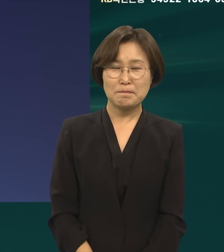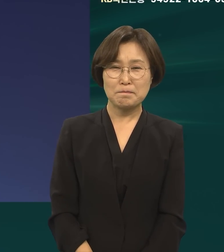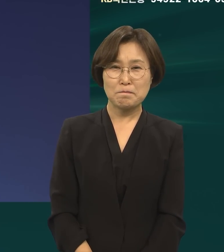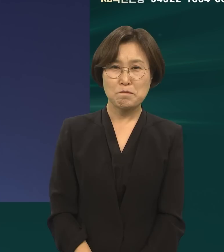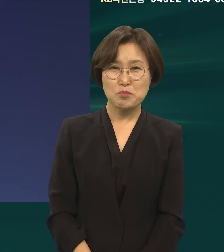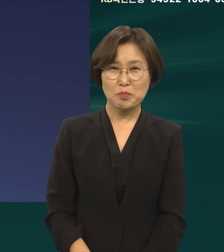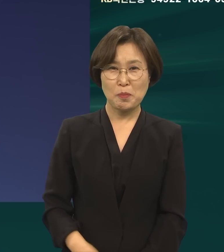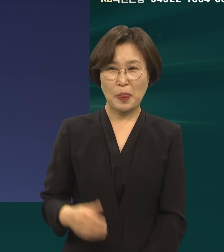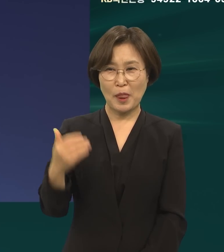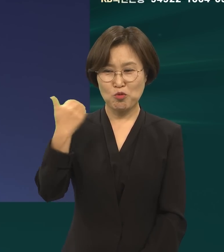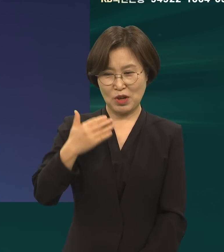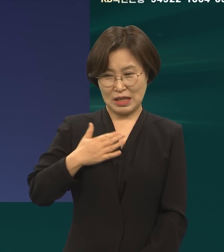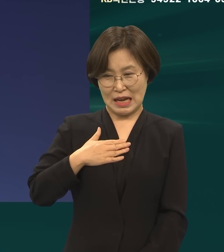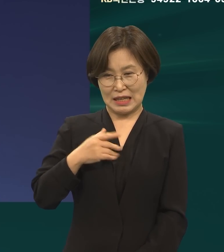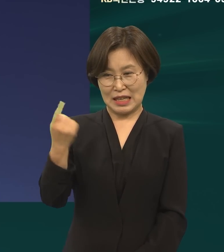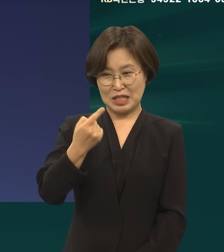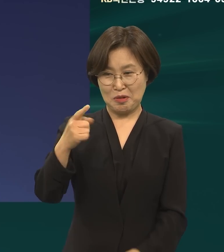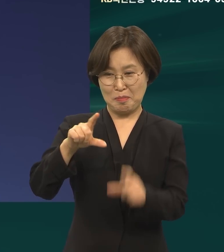저에게 누군가 주면